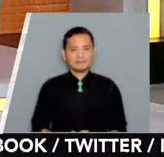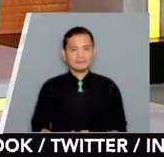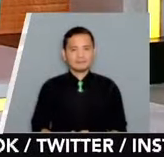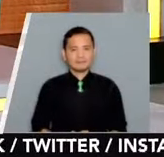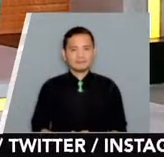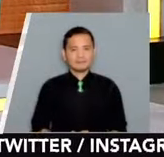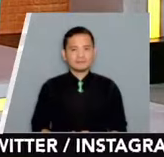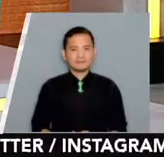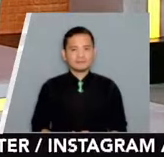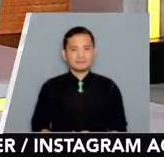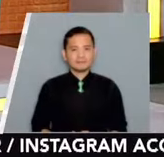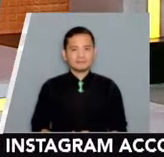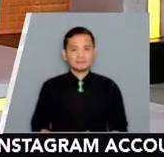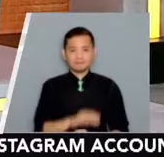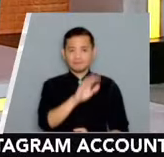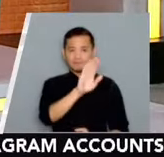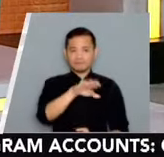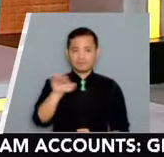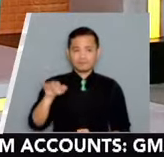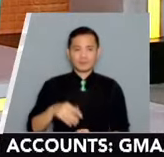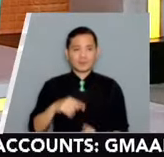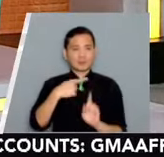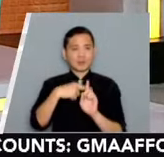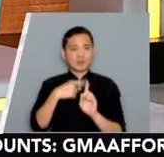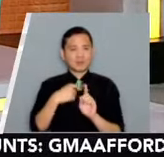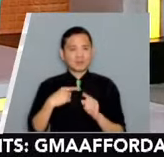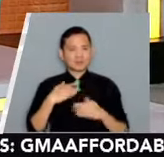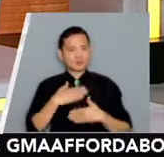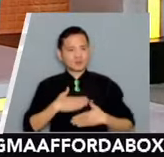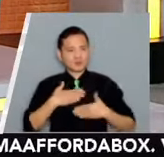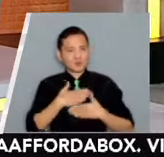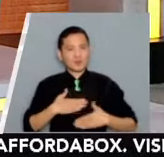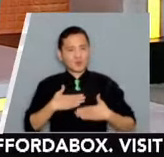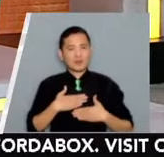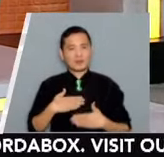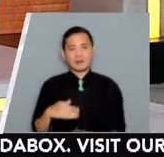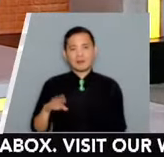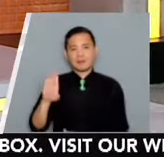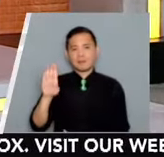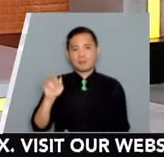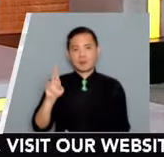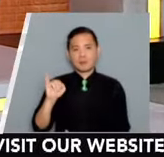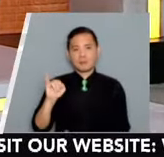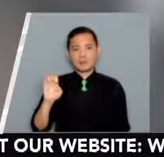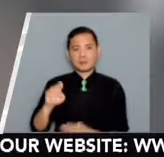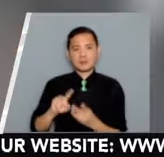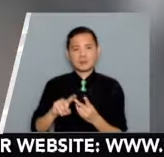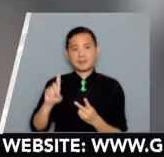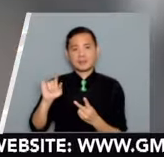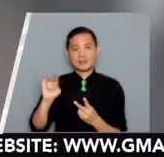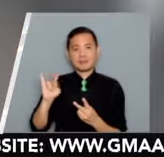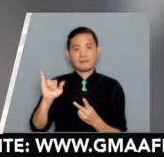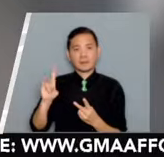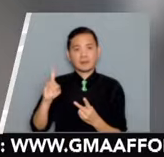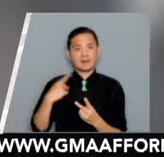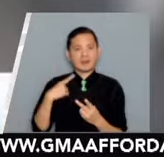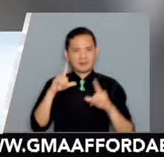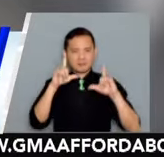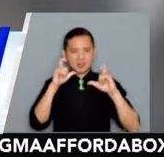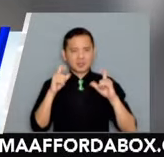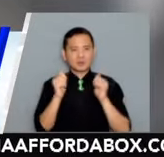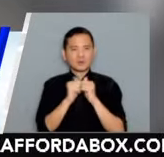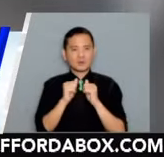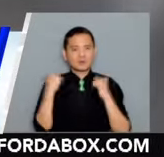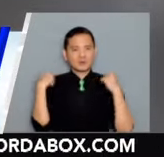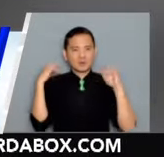Samantala, Kilig Vibes ang hatid ni na Barbie Fortesa at David Licaco o Barda sa kanilang snowy photoshoot sa Canada. Sa Instagram post